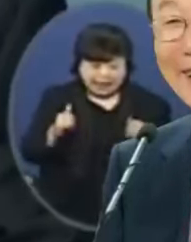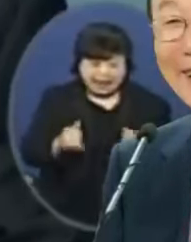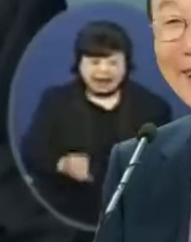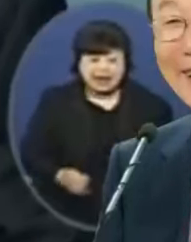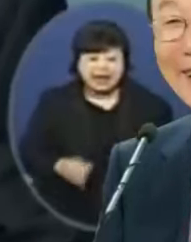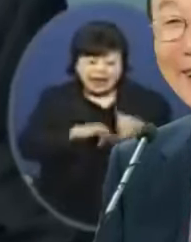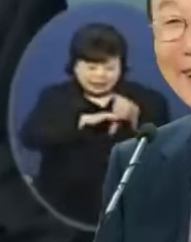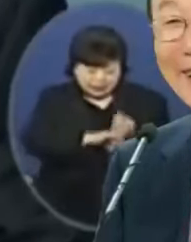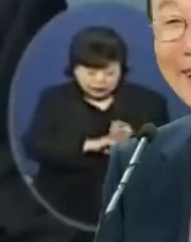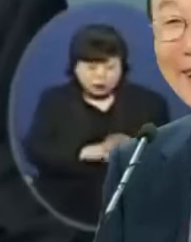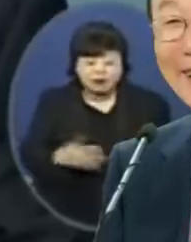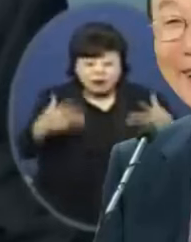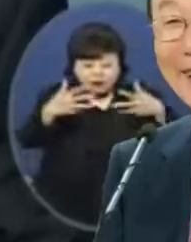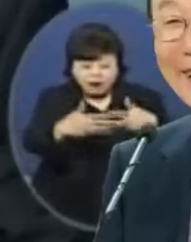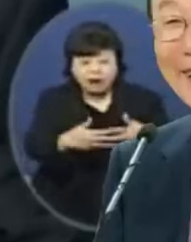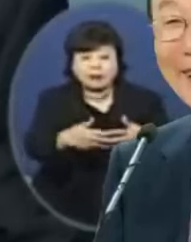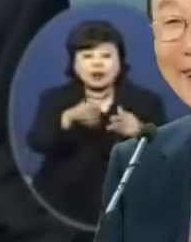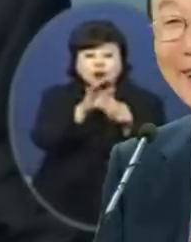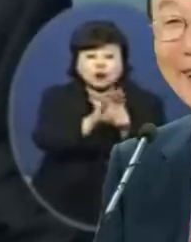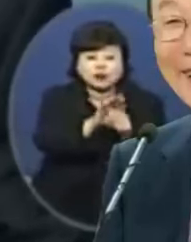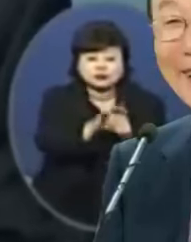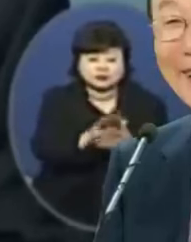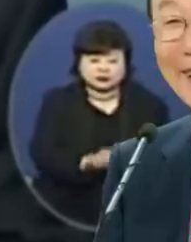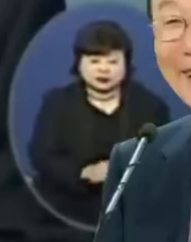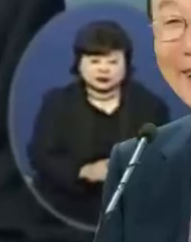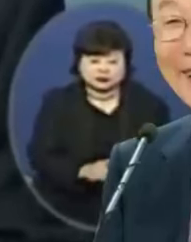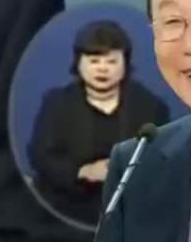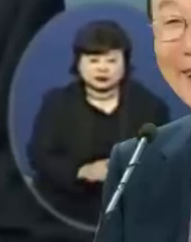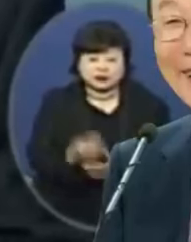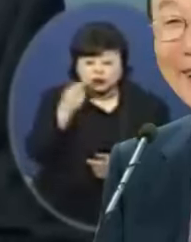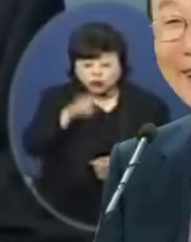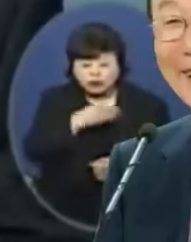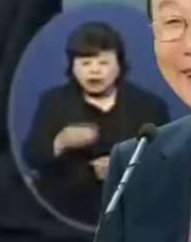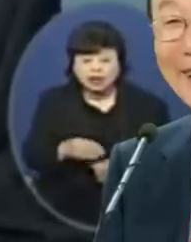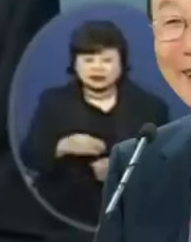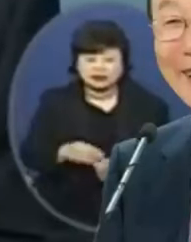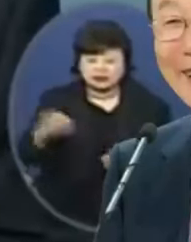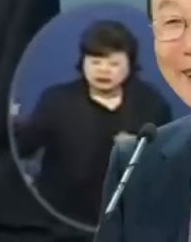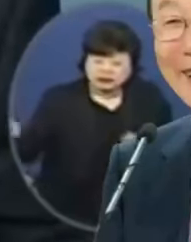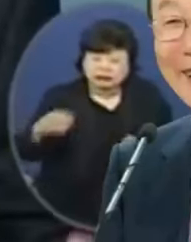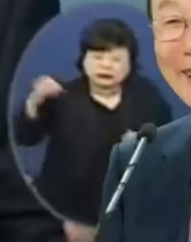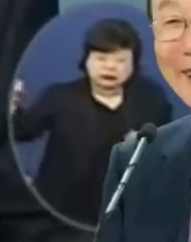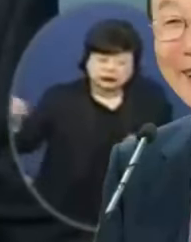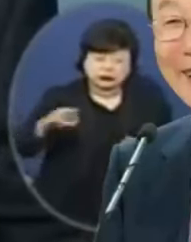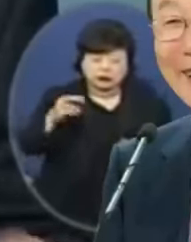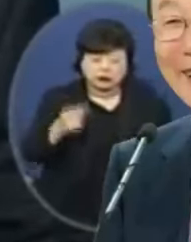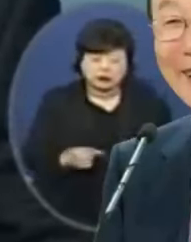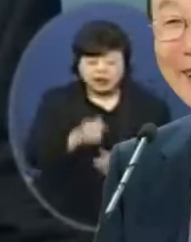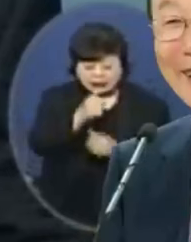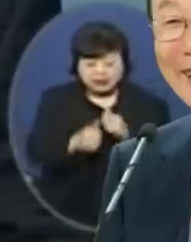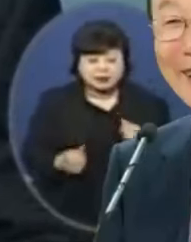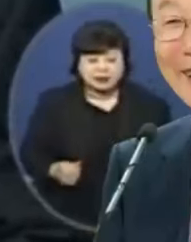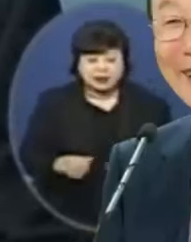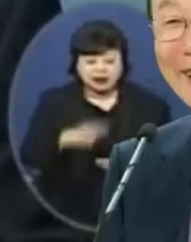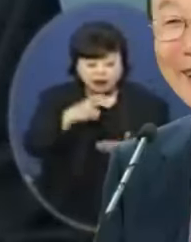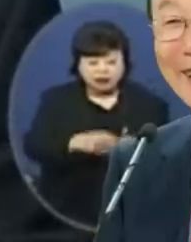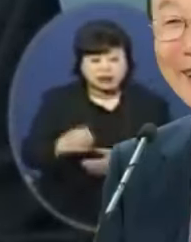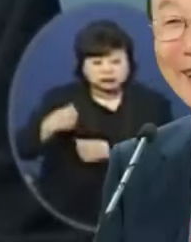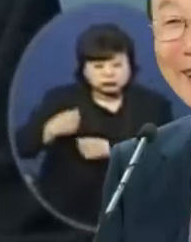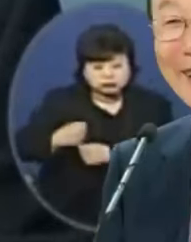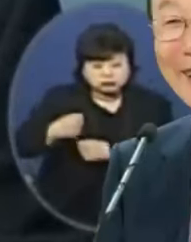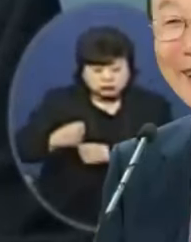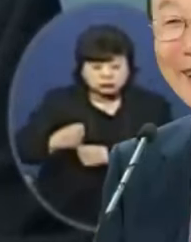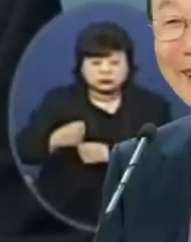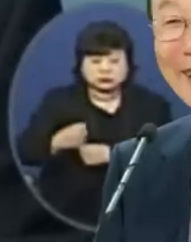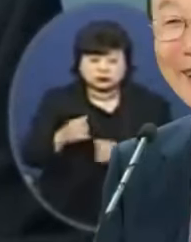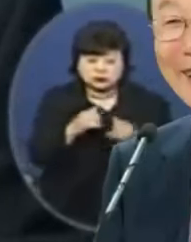언약을 맺고 같이 역사하는 것입니다. 아무리 요단강이 넘실넘실하더라도 하나님의 언약을 걸머진